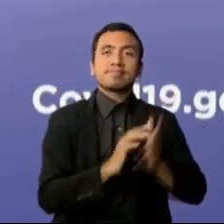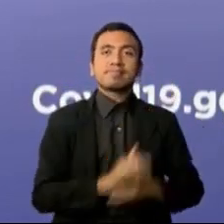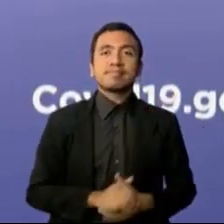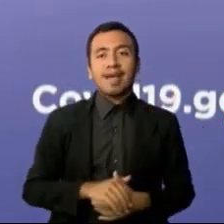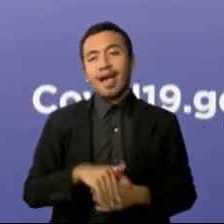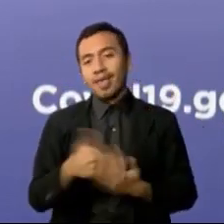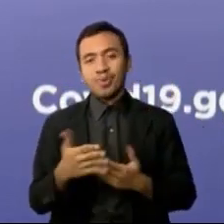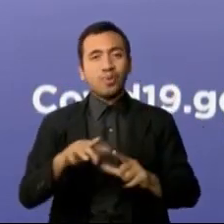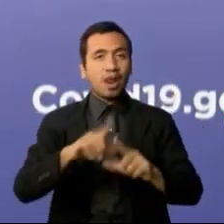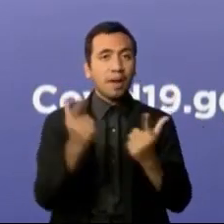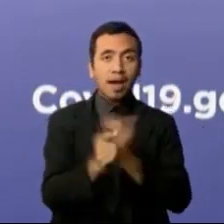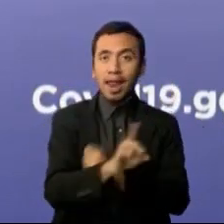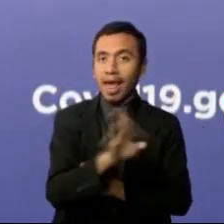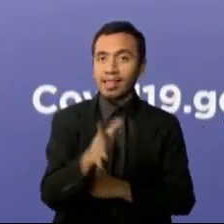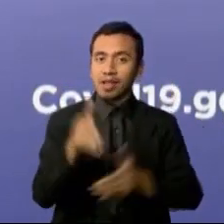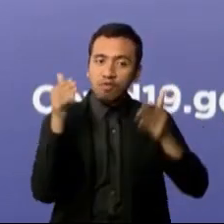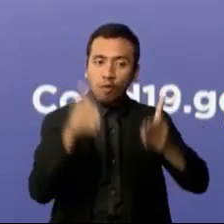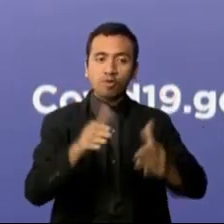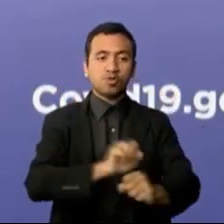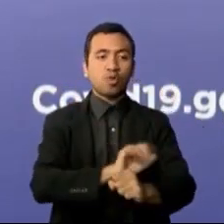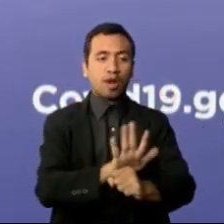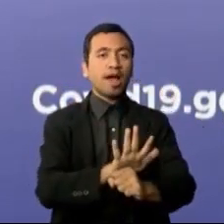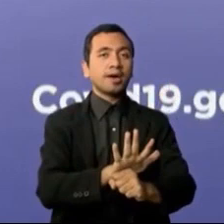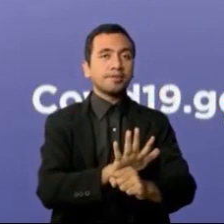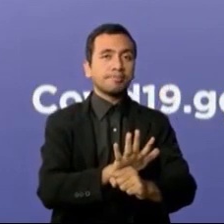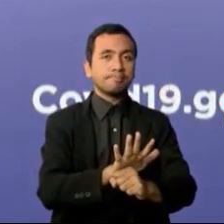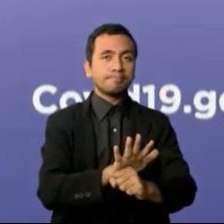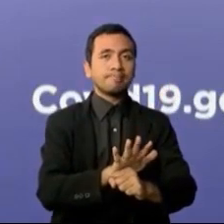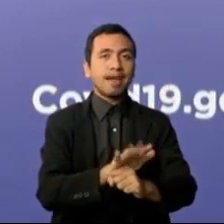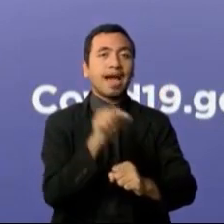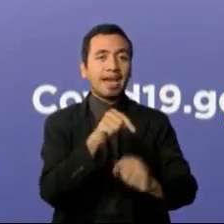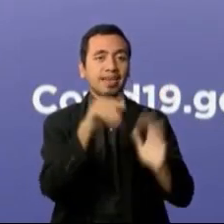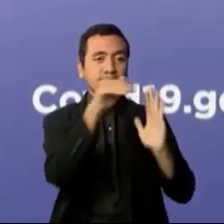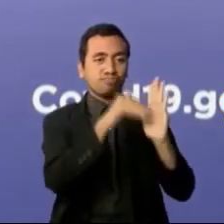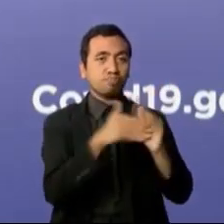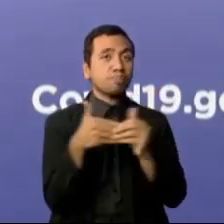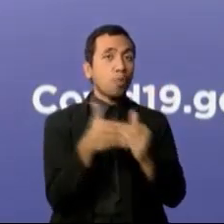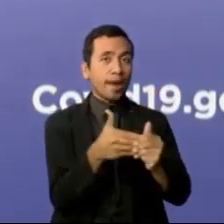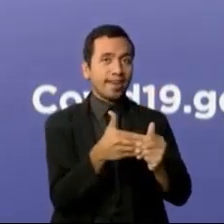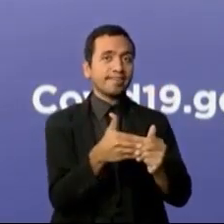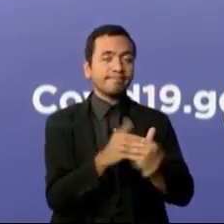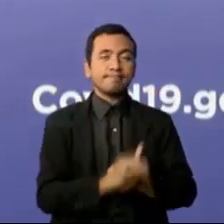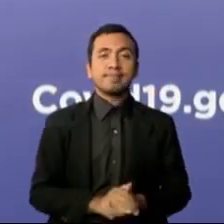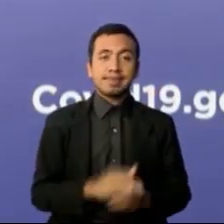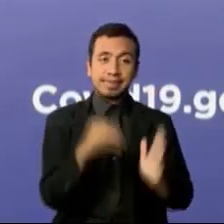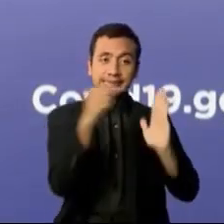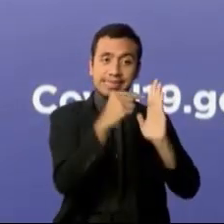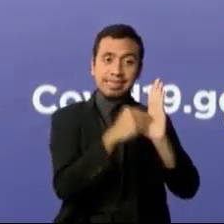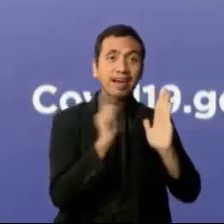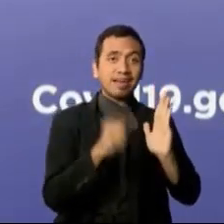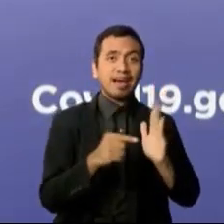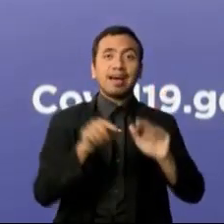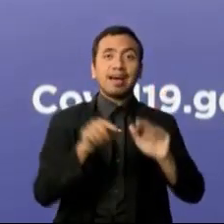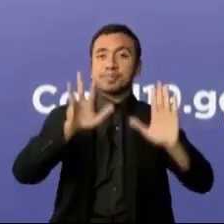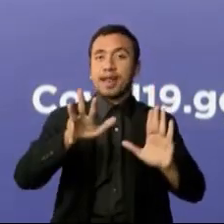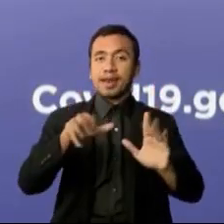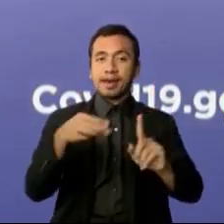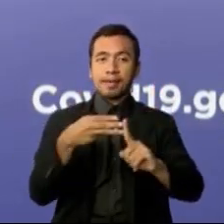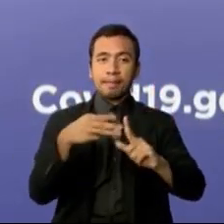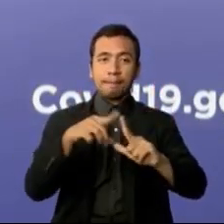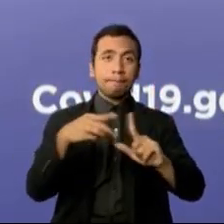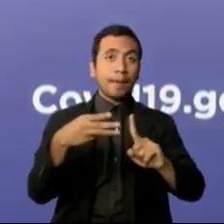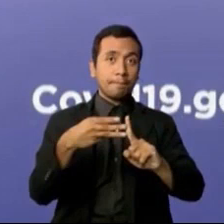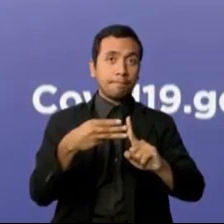upaya pengendalian copied 19 sini ada 9 bab di dalam pedoman ini sama dengan pedoman yang